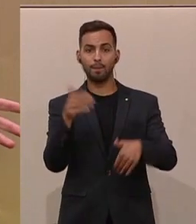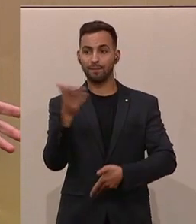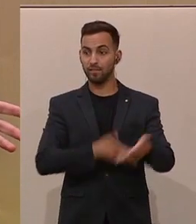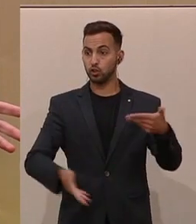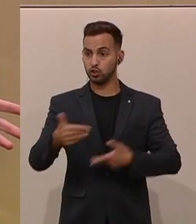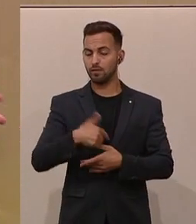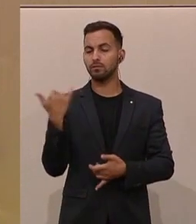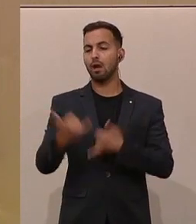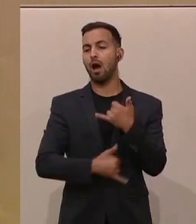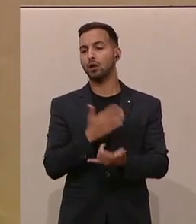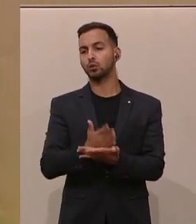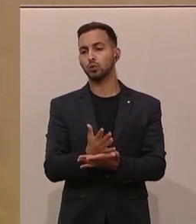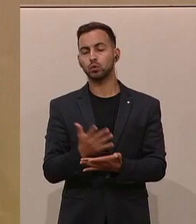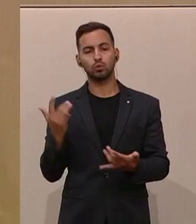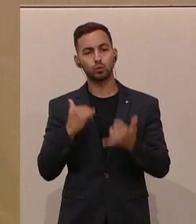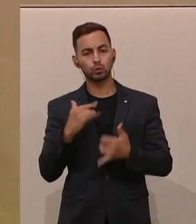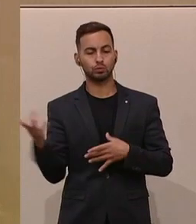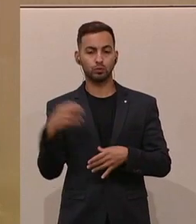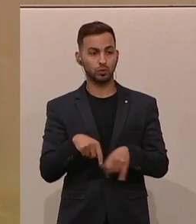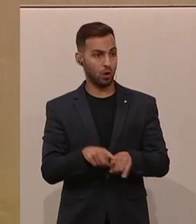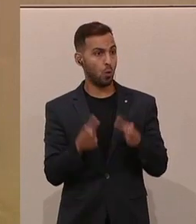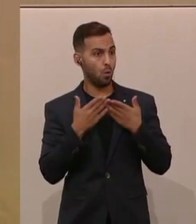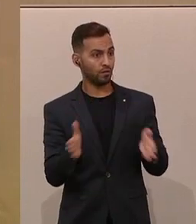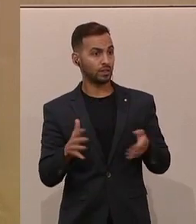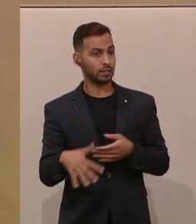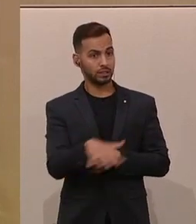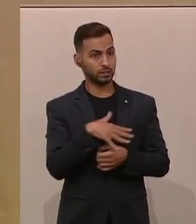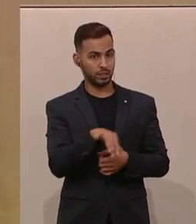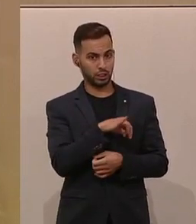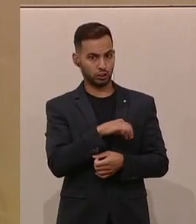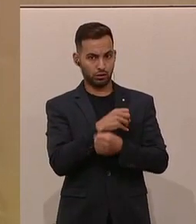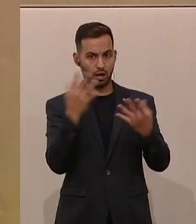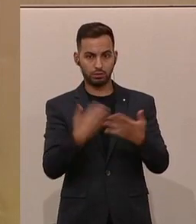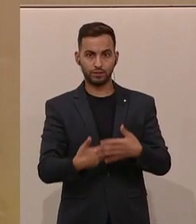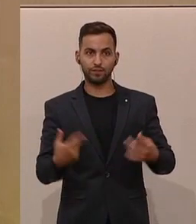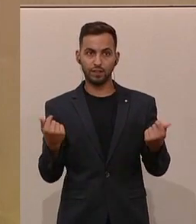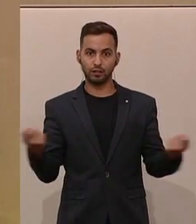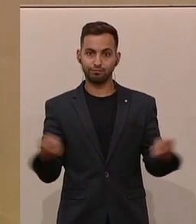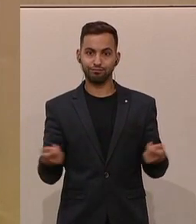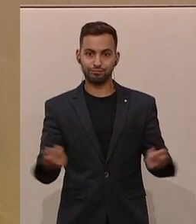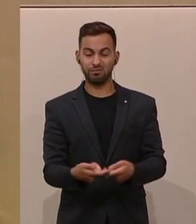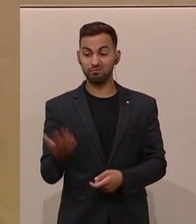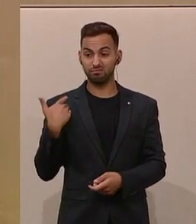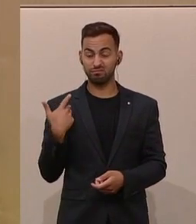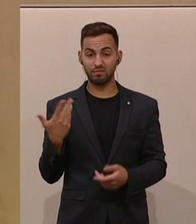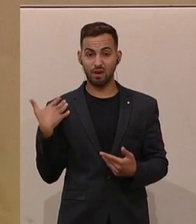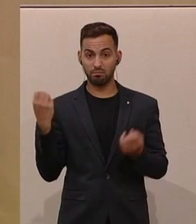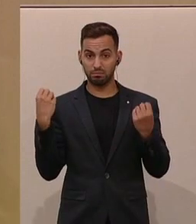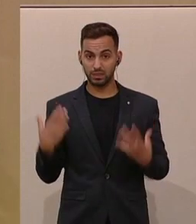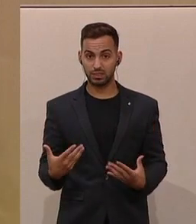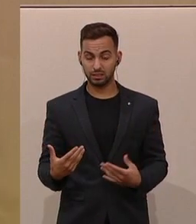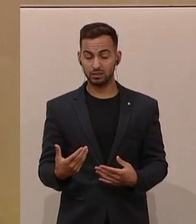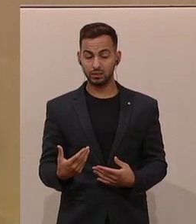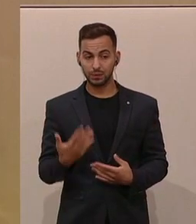auch im öffentlichen Interesse. Deshalb wird sie auch entsprechend finanziell gefördert. Das tragische Unglück und das